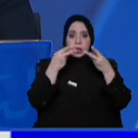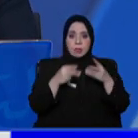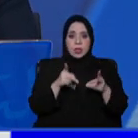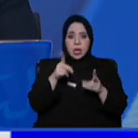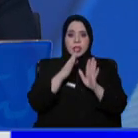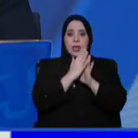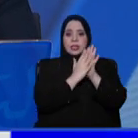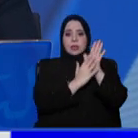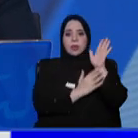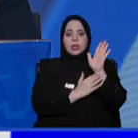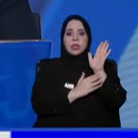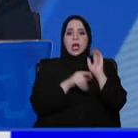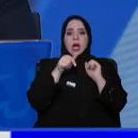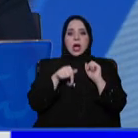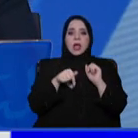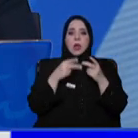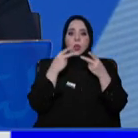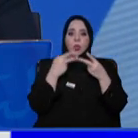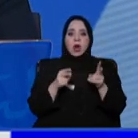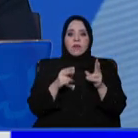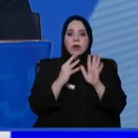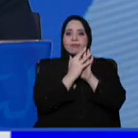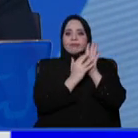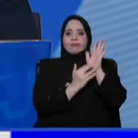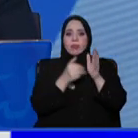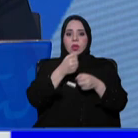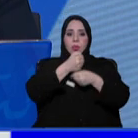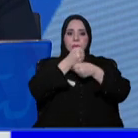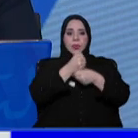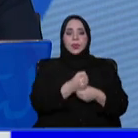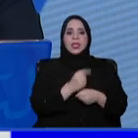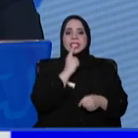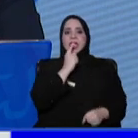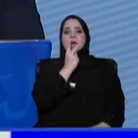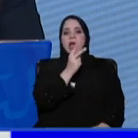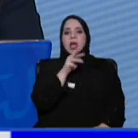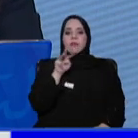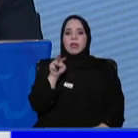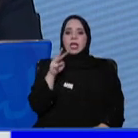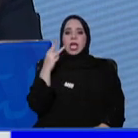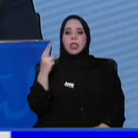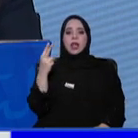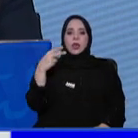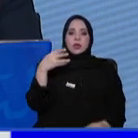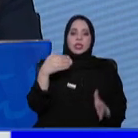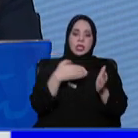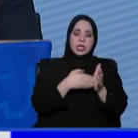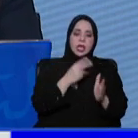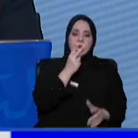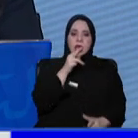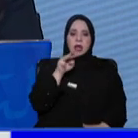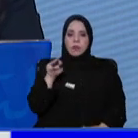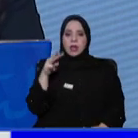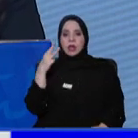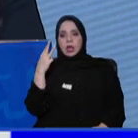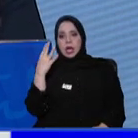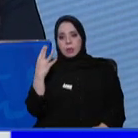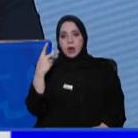معلنا اعتماد قائمه المقبولين المدرجين على قوائم الانتظار للعام الجامعي المقبل 2023